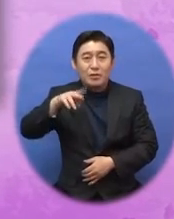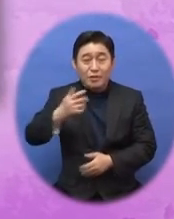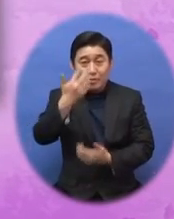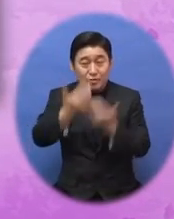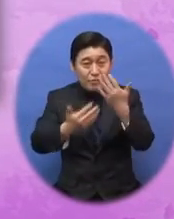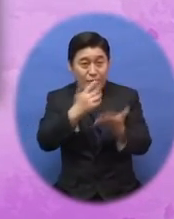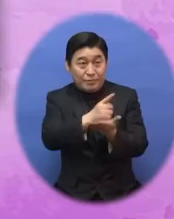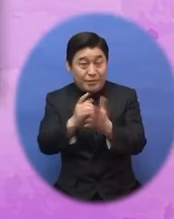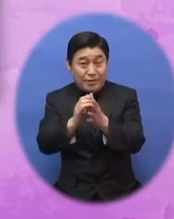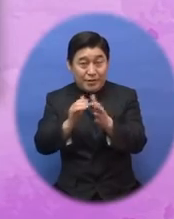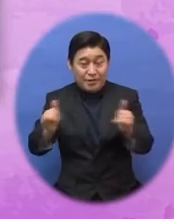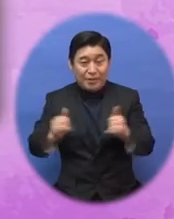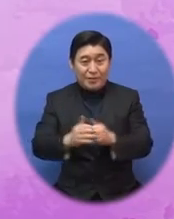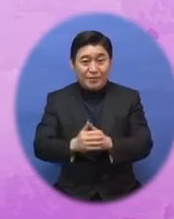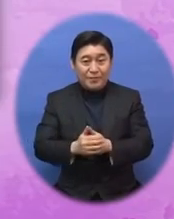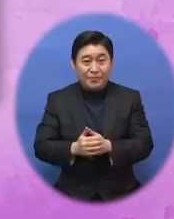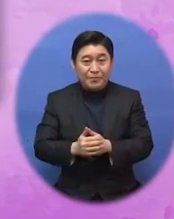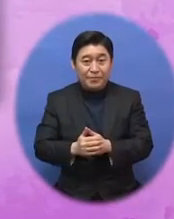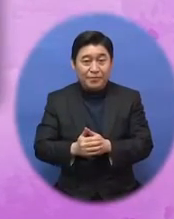소방관.